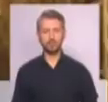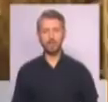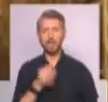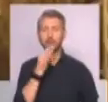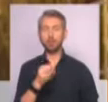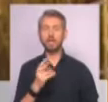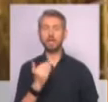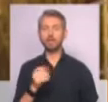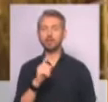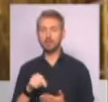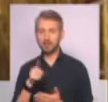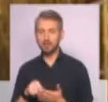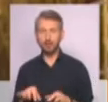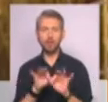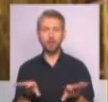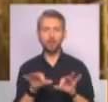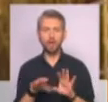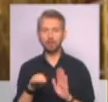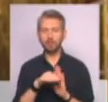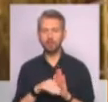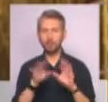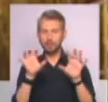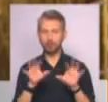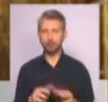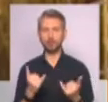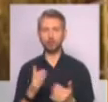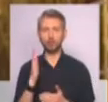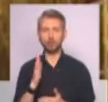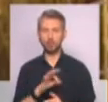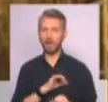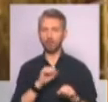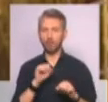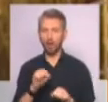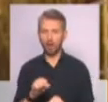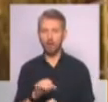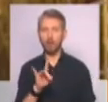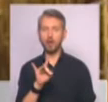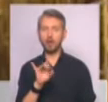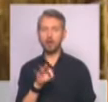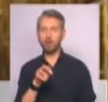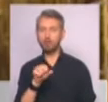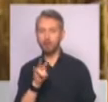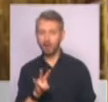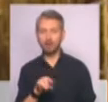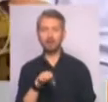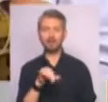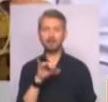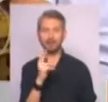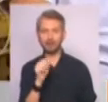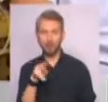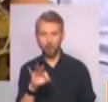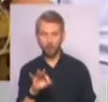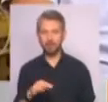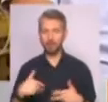Відповідати на ваше запитання та роз'яснювати положення законодавства сьогодні буде адвокат Роман Тетикало. Пане Романе, я вітаю вас. Доброго